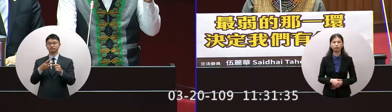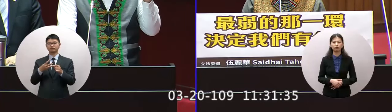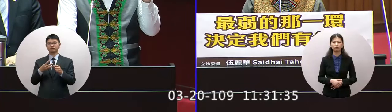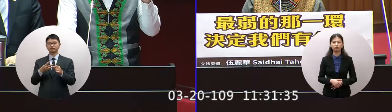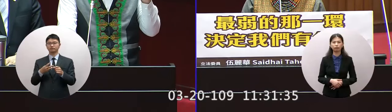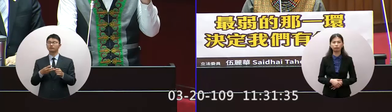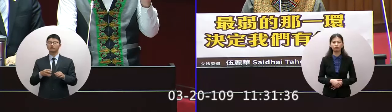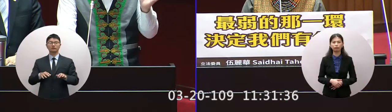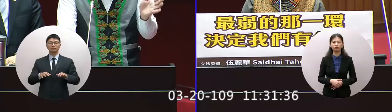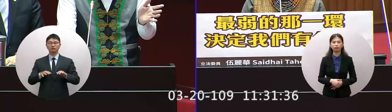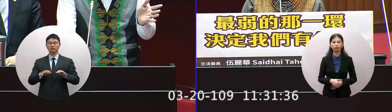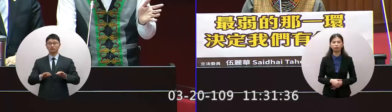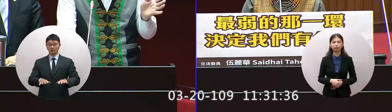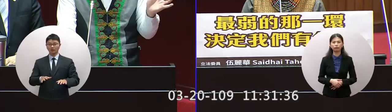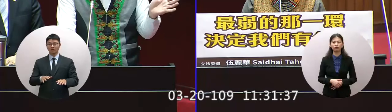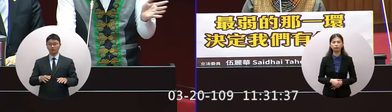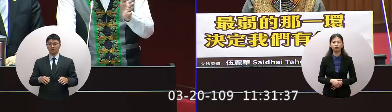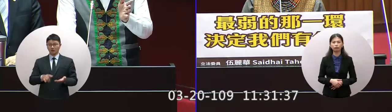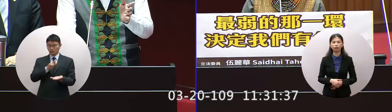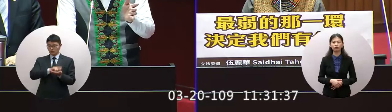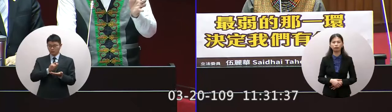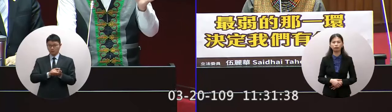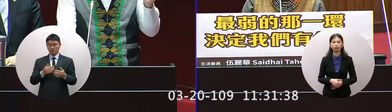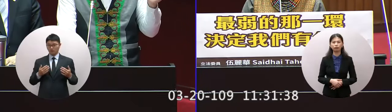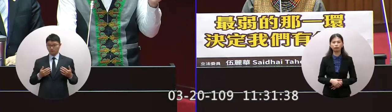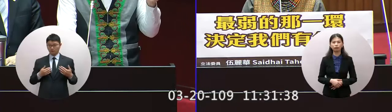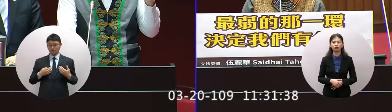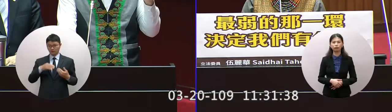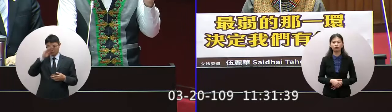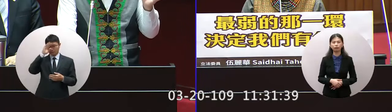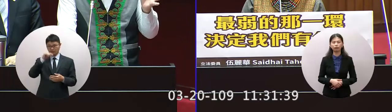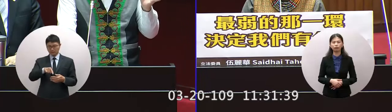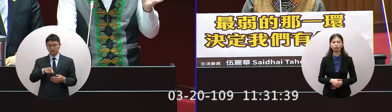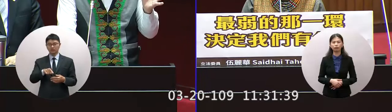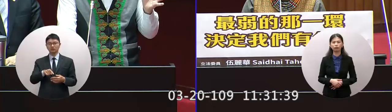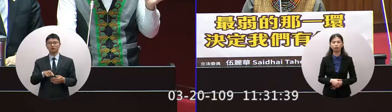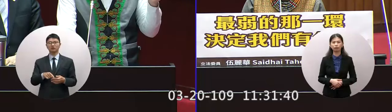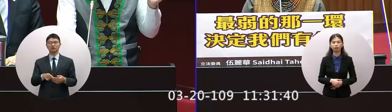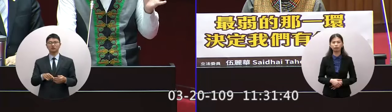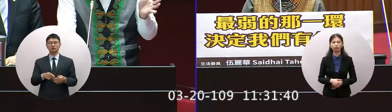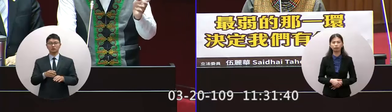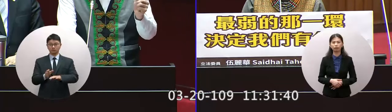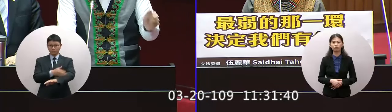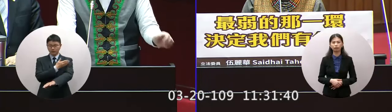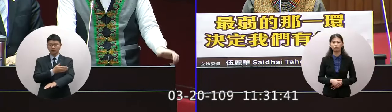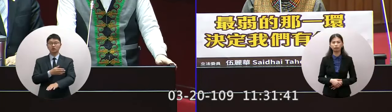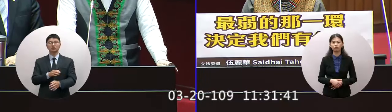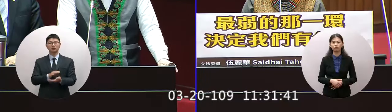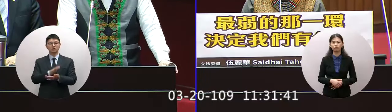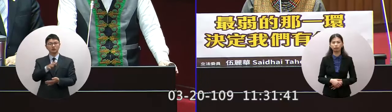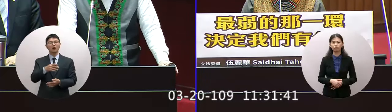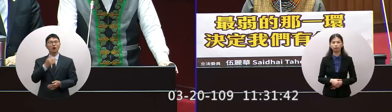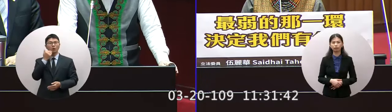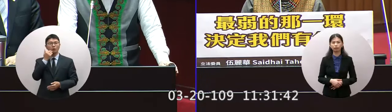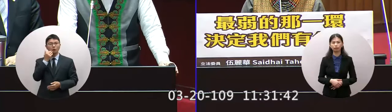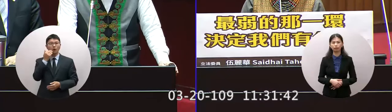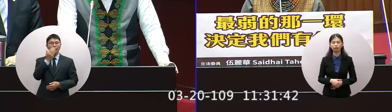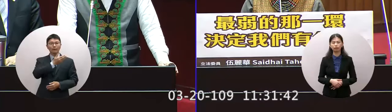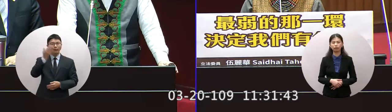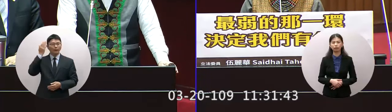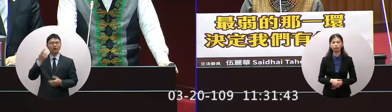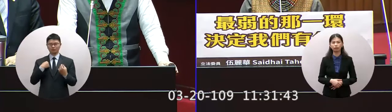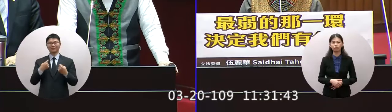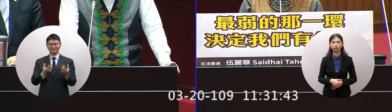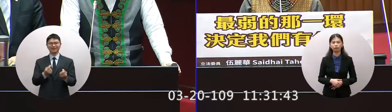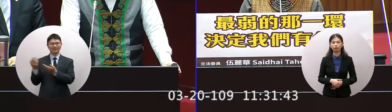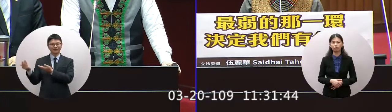个武汉肺炎舒缓之后呢，我们的游客大量进入到我们的部落，我们欢迎他们进入到部